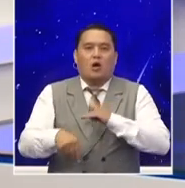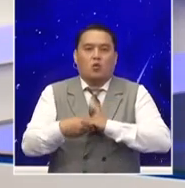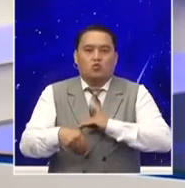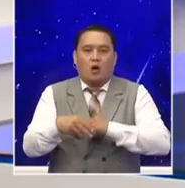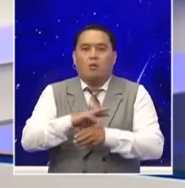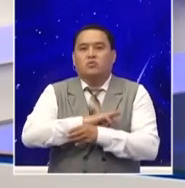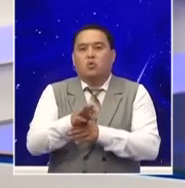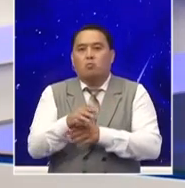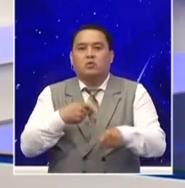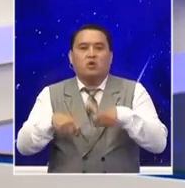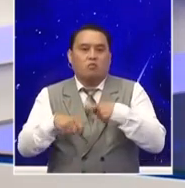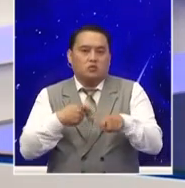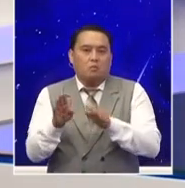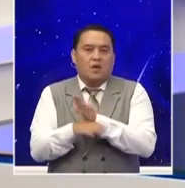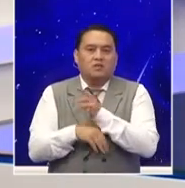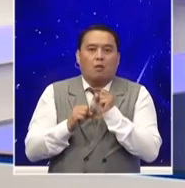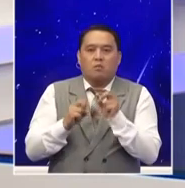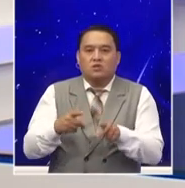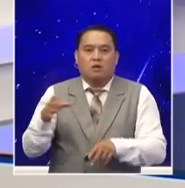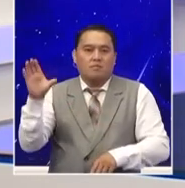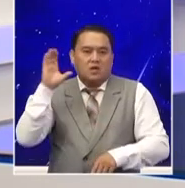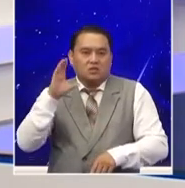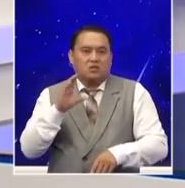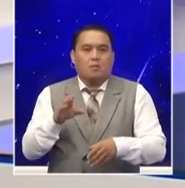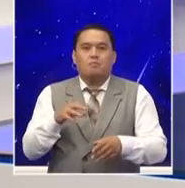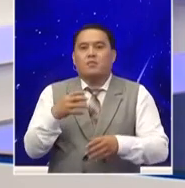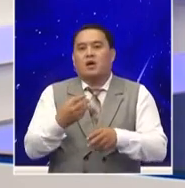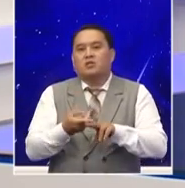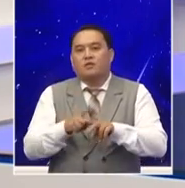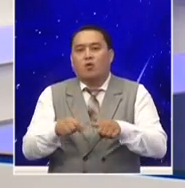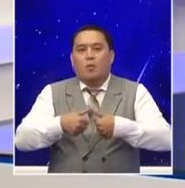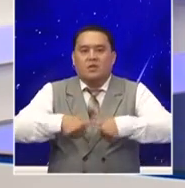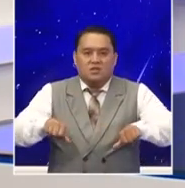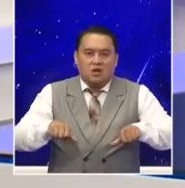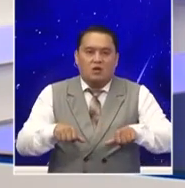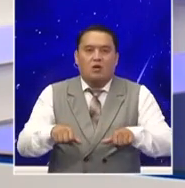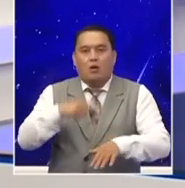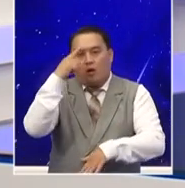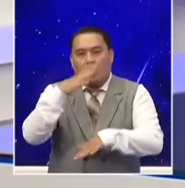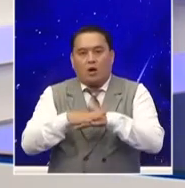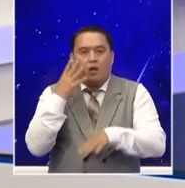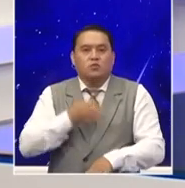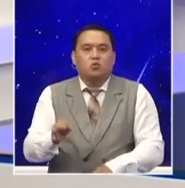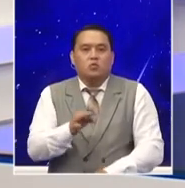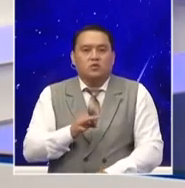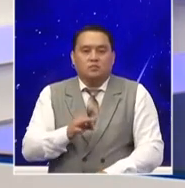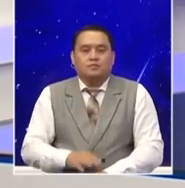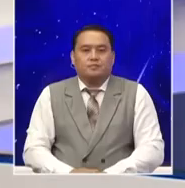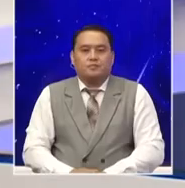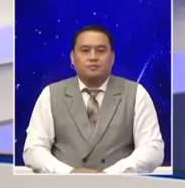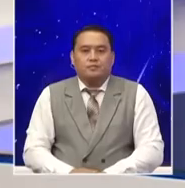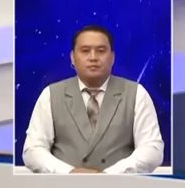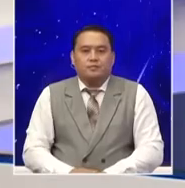в обеспечении продовольственной безопасности были озвучены на заседании Межведомственной комиссии. Его возглавил аким Алматинской области Амандык